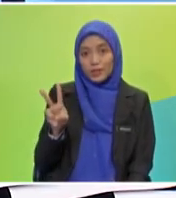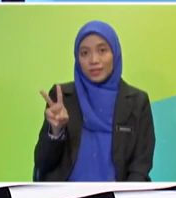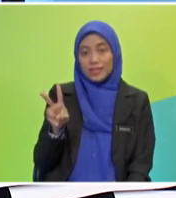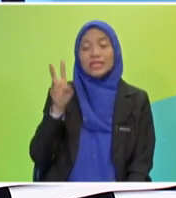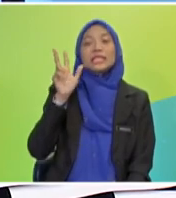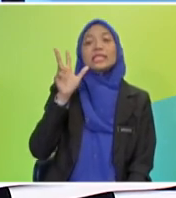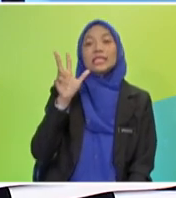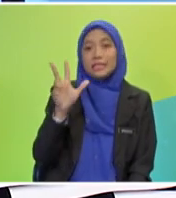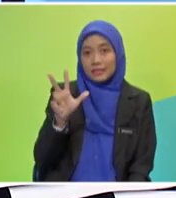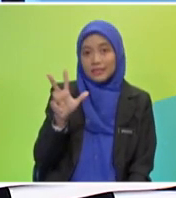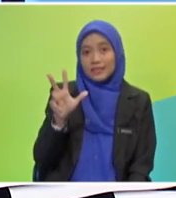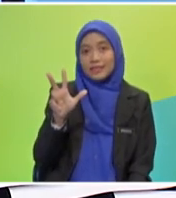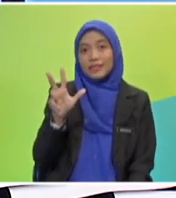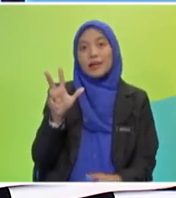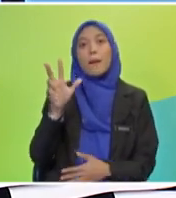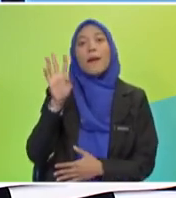tiga,